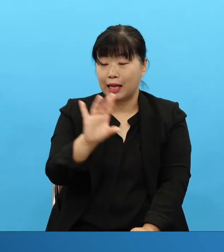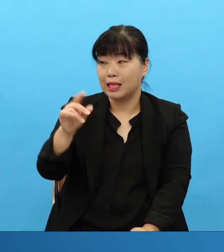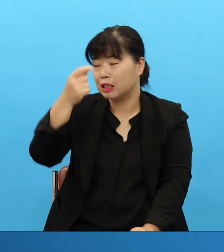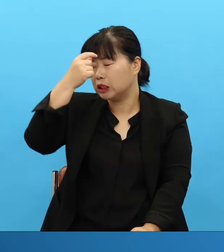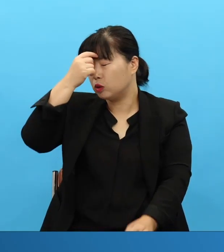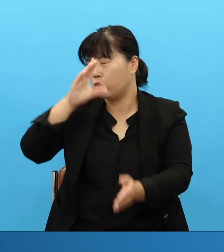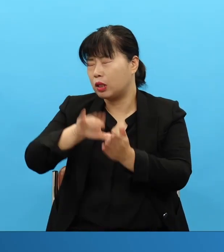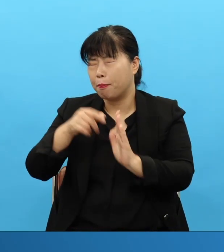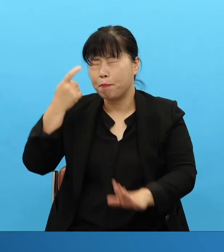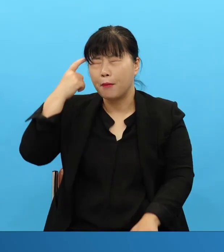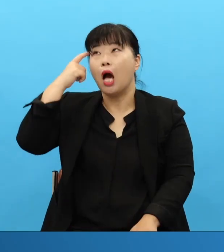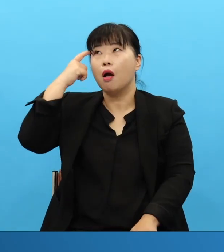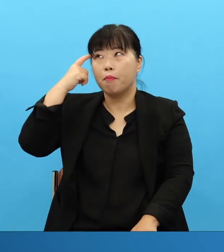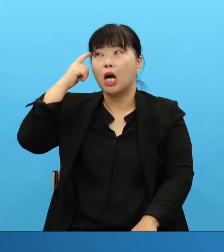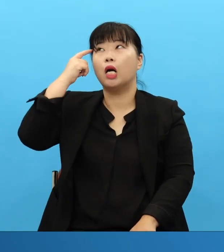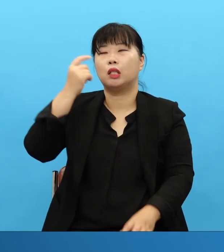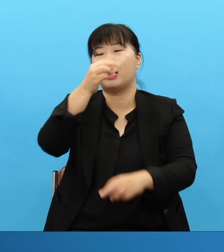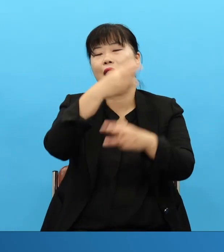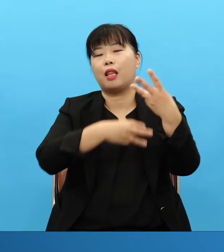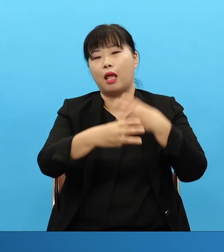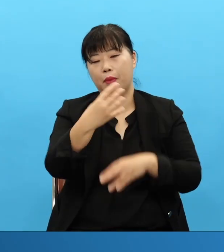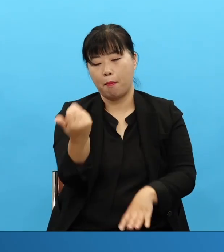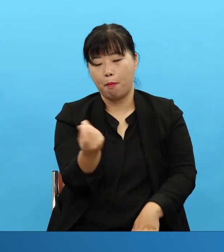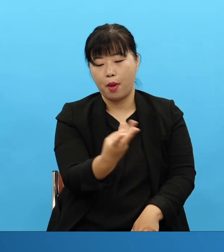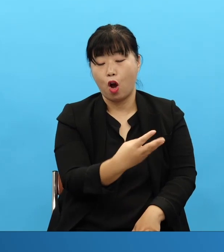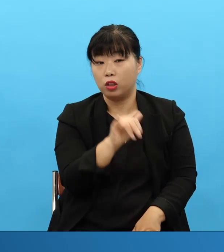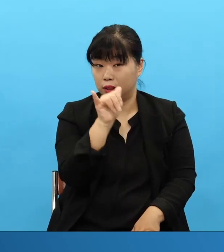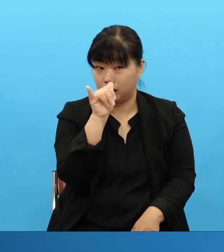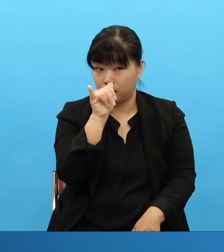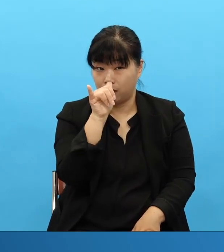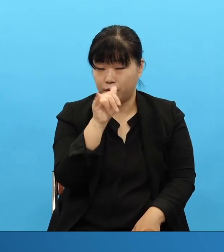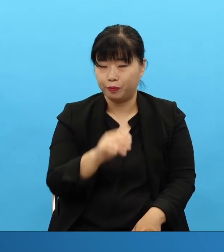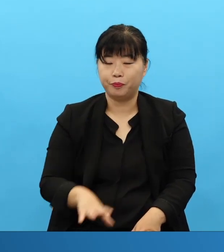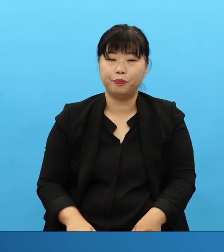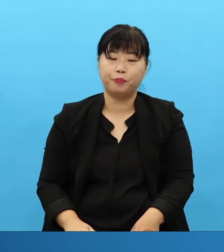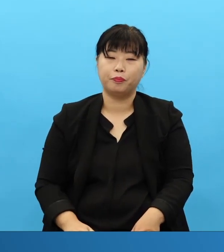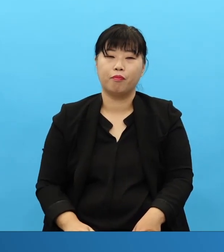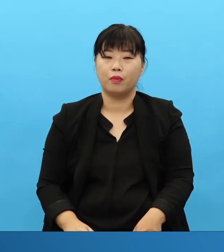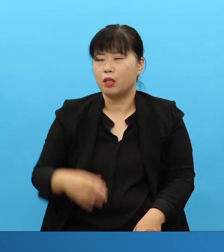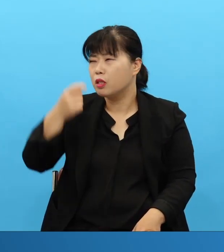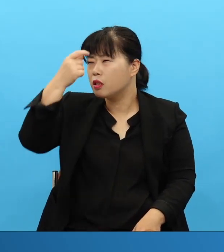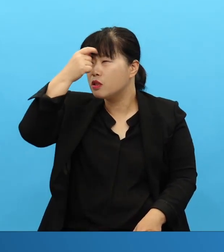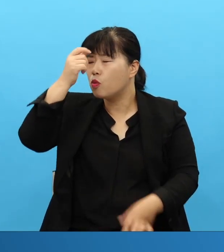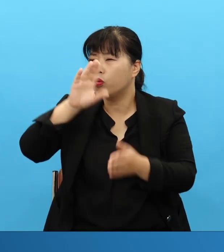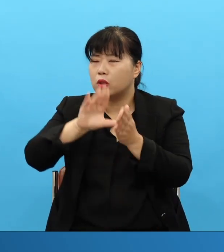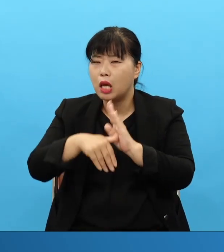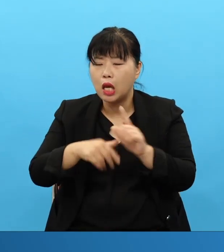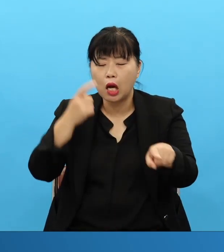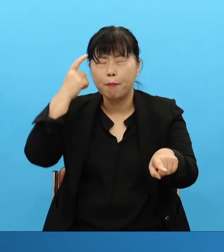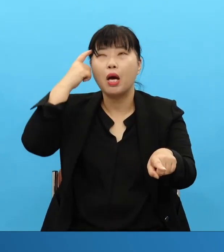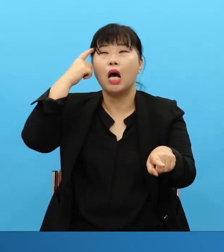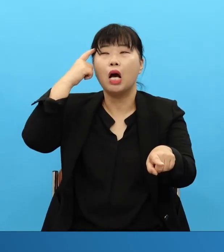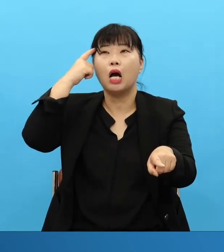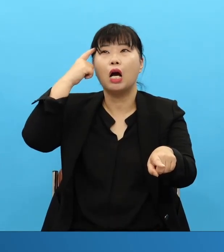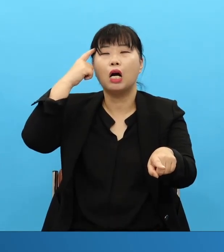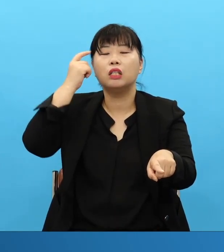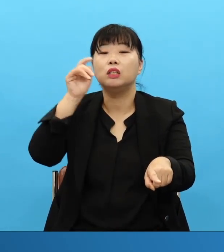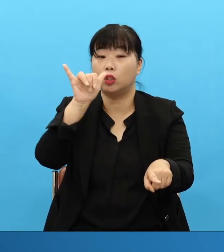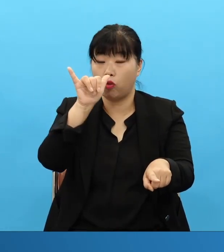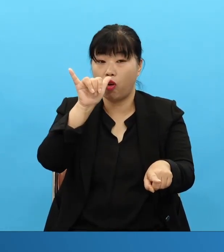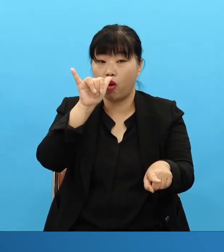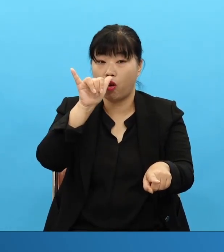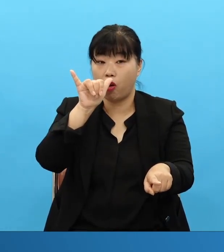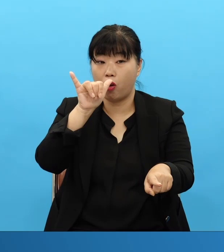remnants, 그렇죠. there are those who always come to mind as I pray. 아니, 기도할 때 생각나는 이 사람이 있고요.